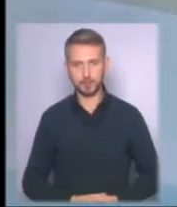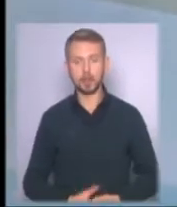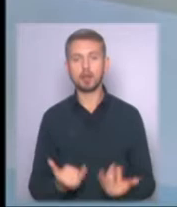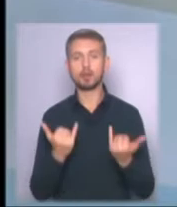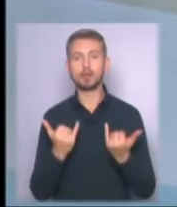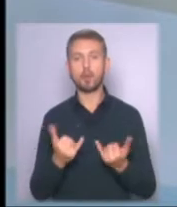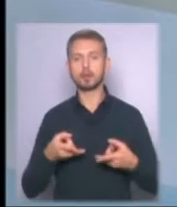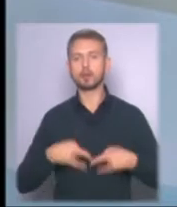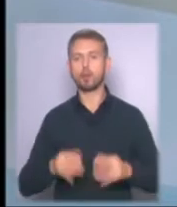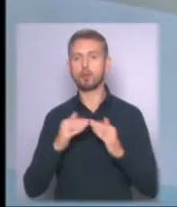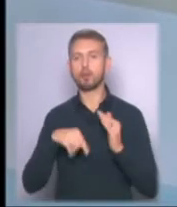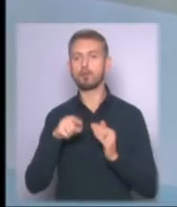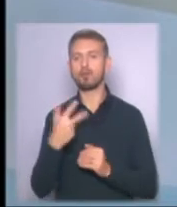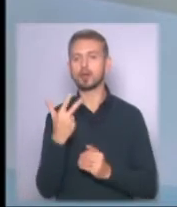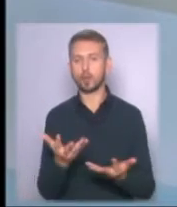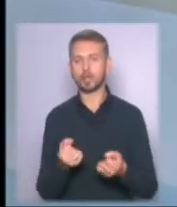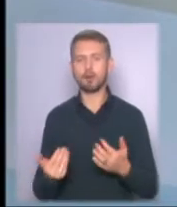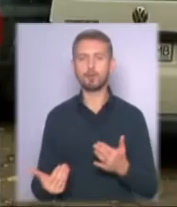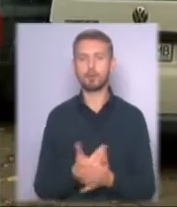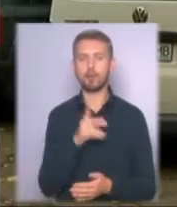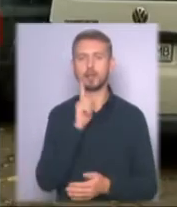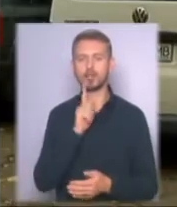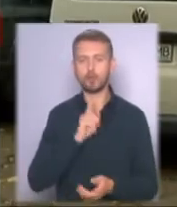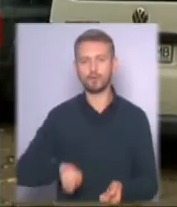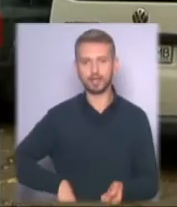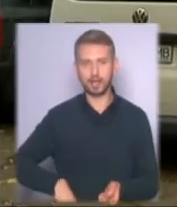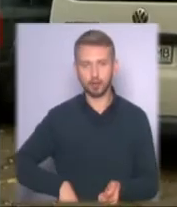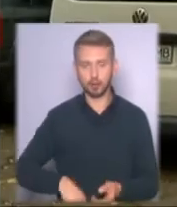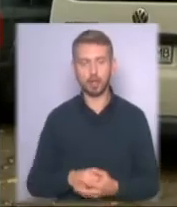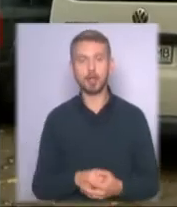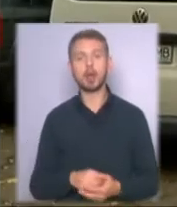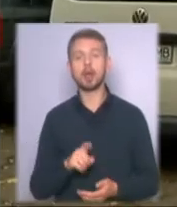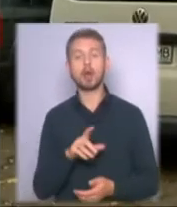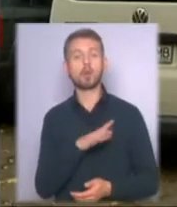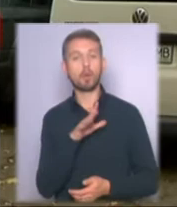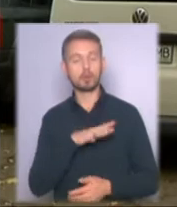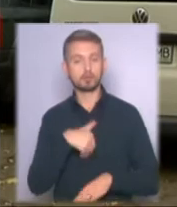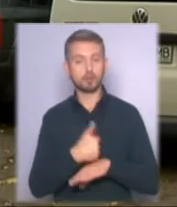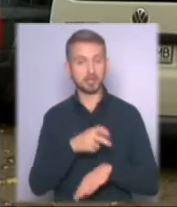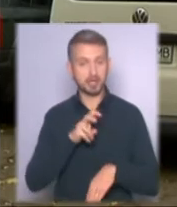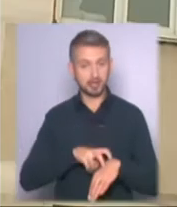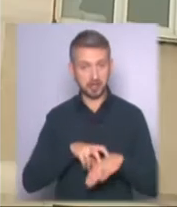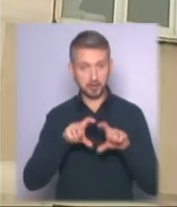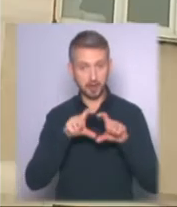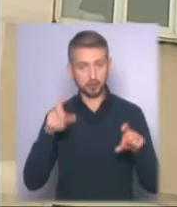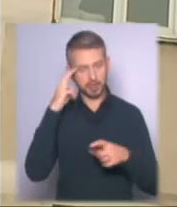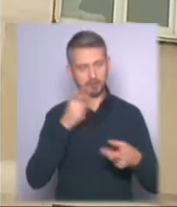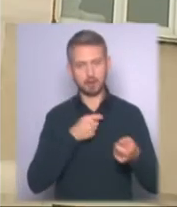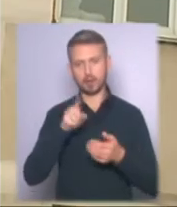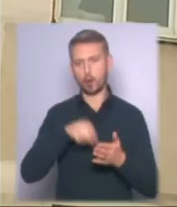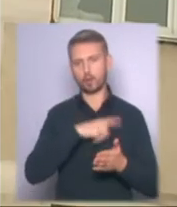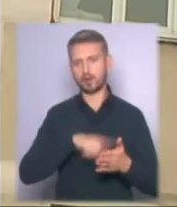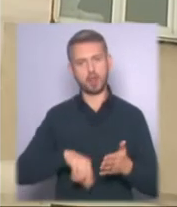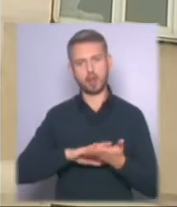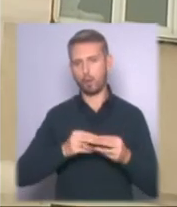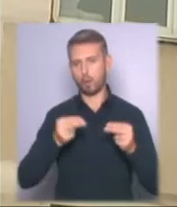Сьогодні пологовий будинок номер 3 отримав нового тимчасового керівника. З колишнім головним лікарем закладу столична влада розірвала